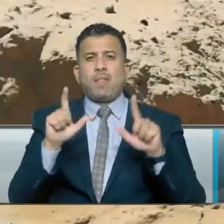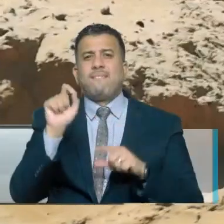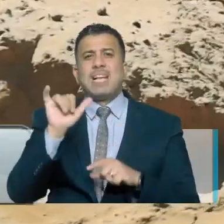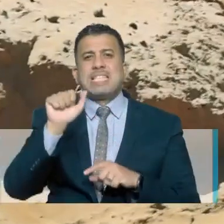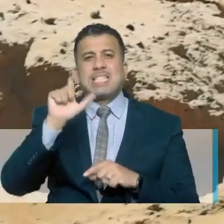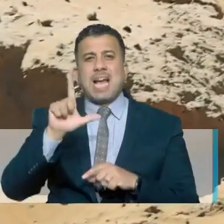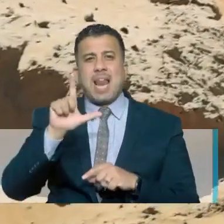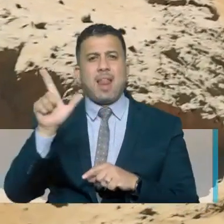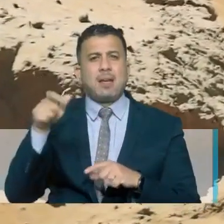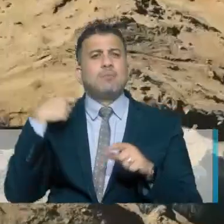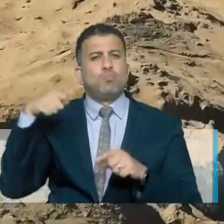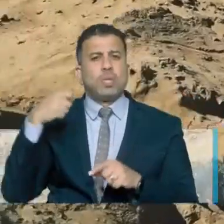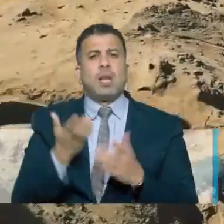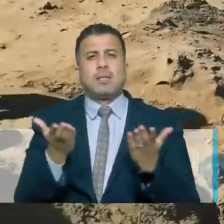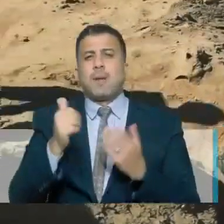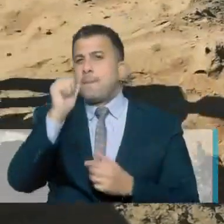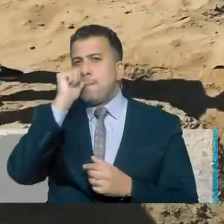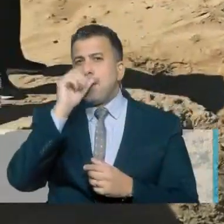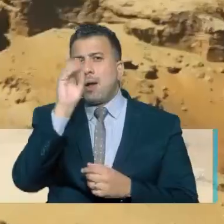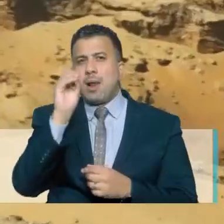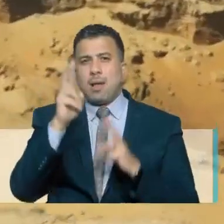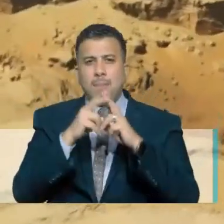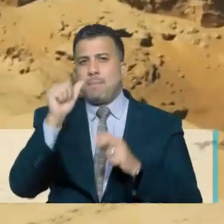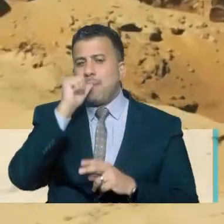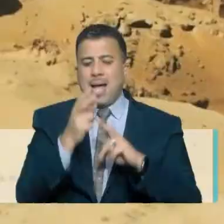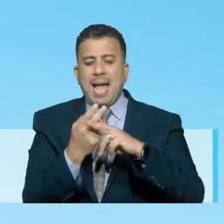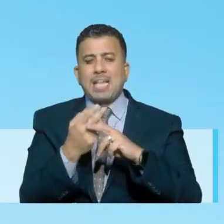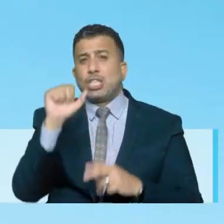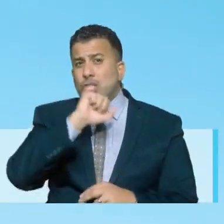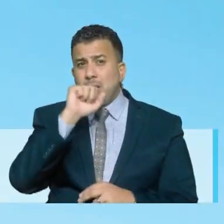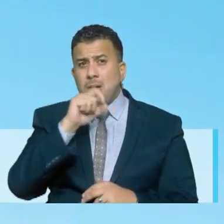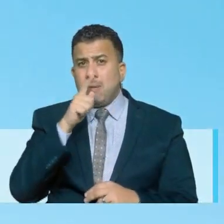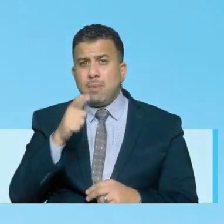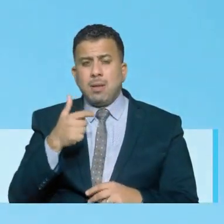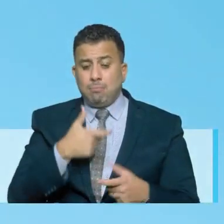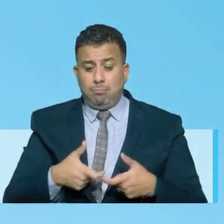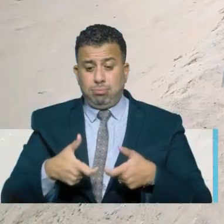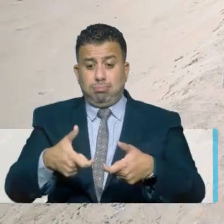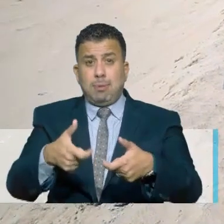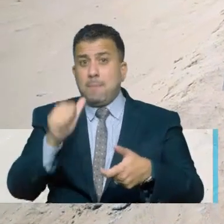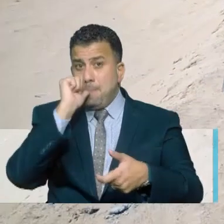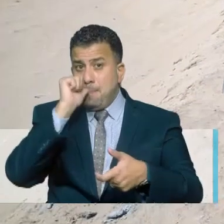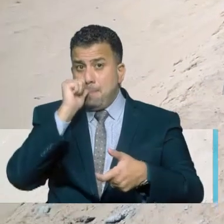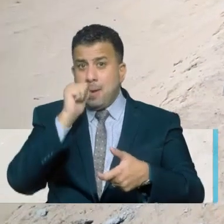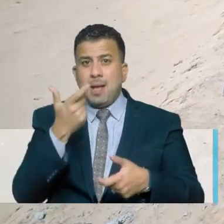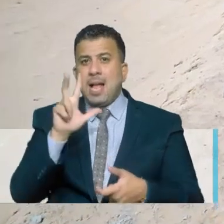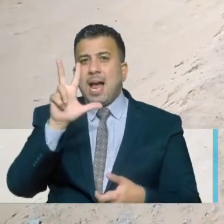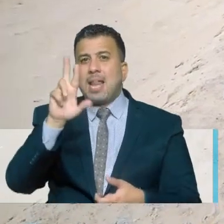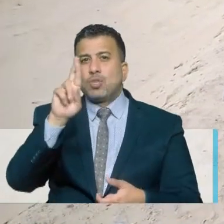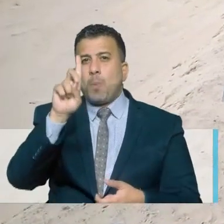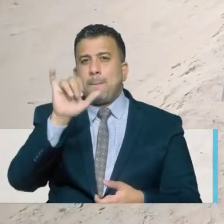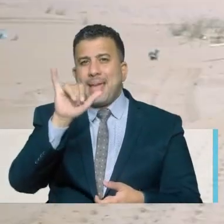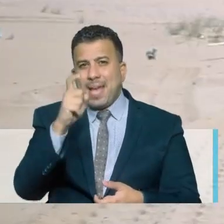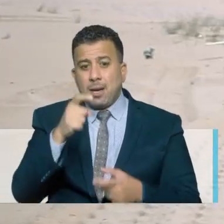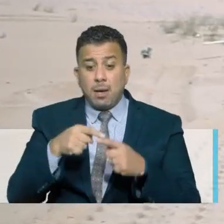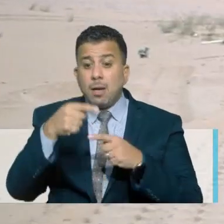المهندس فيصل السركال مدير اداره المياه بهيئه كهرباء ومياه وغاز الشارقه ان الخط الاستراتيجي لنقل المياه من محطه الزبير